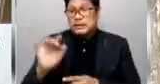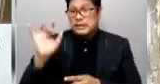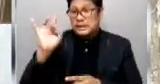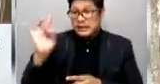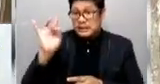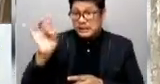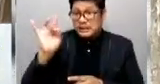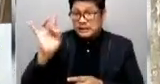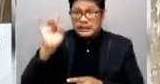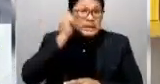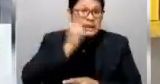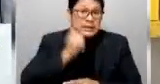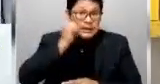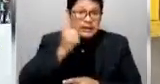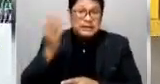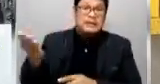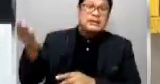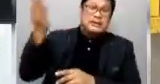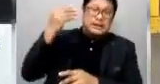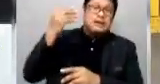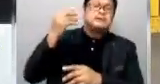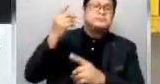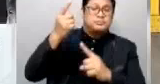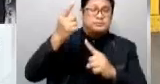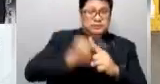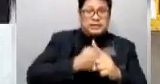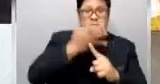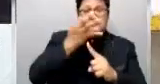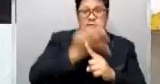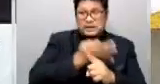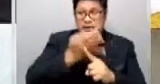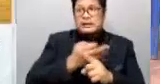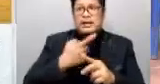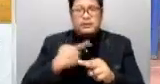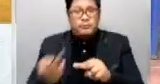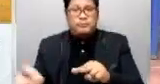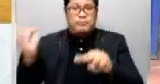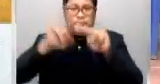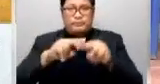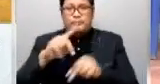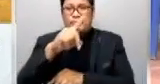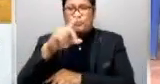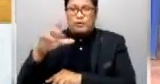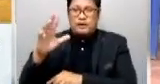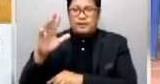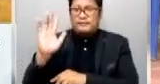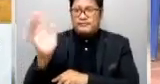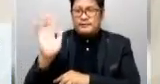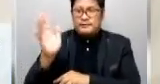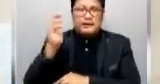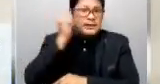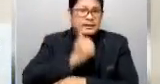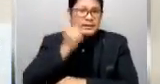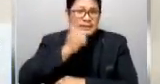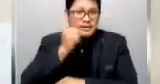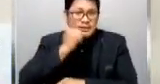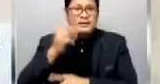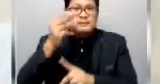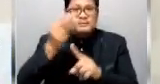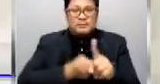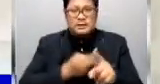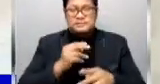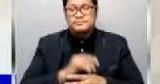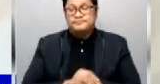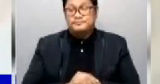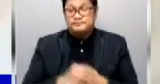huling Linggo ng Pebrero, halos dumoble ito at pumalo sa 150 kada araw ngayong Marso. Ang ginagawa natin sa